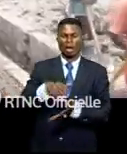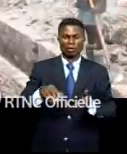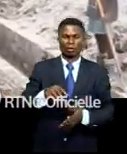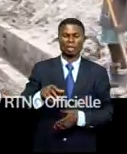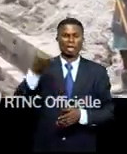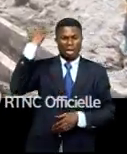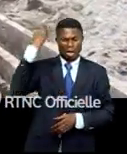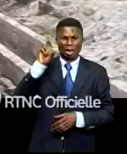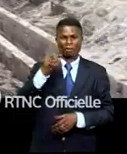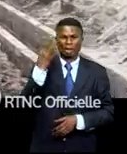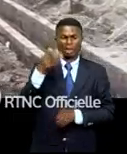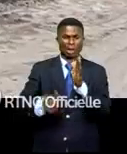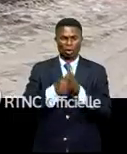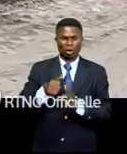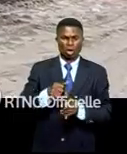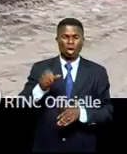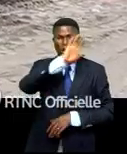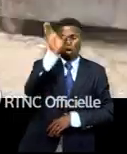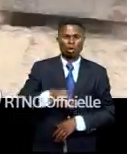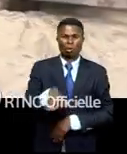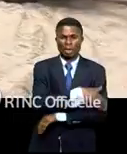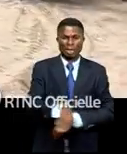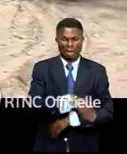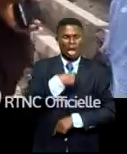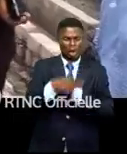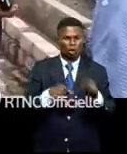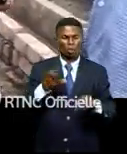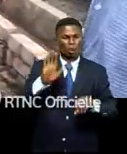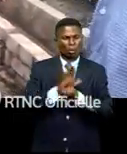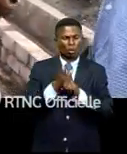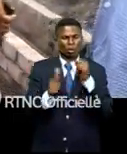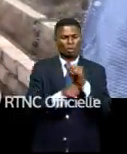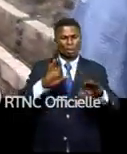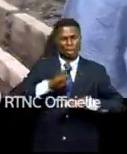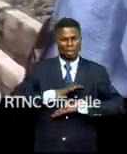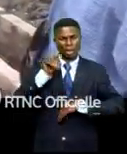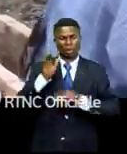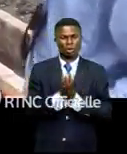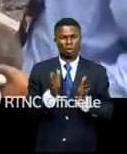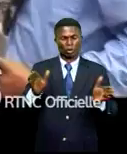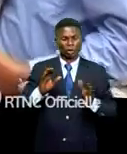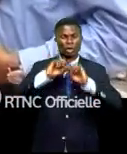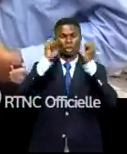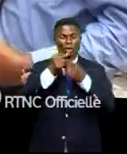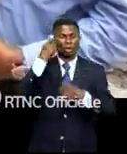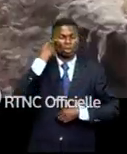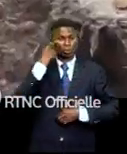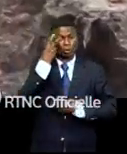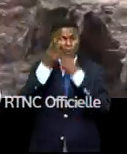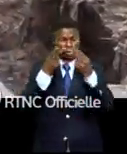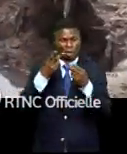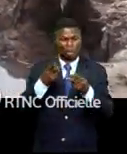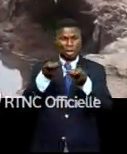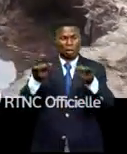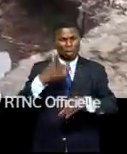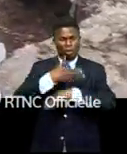commune de Ngiringiri, ont bel et bien démarré à la satisfaction de la population. Le directeur général adjoint de CREC-7, Stéphane Mundadi, qui a visité quelques